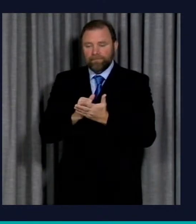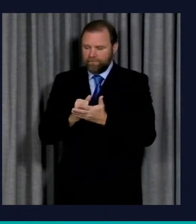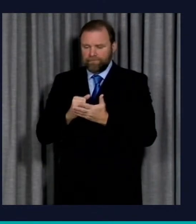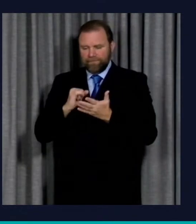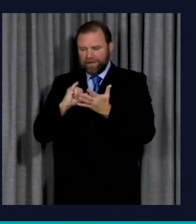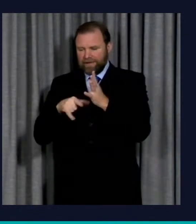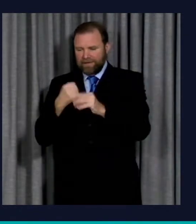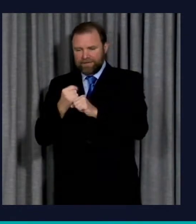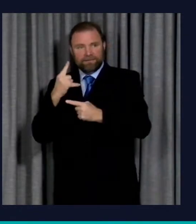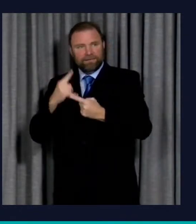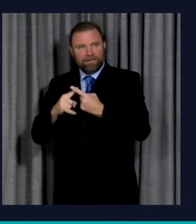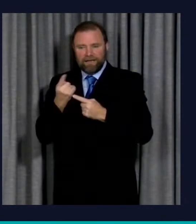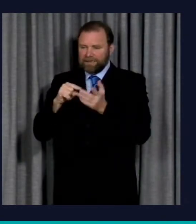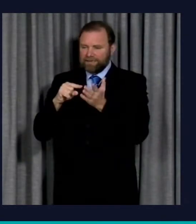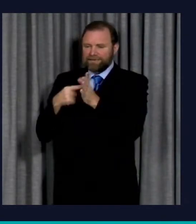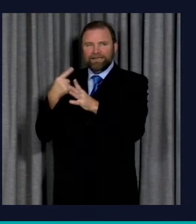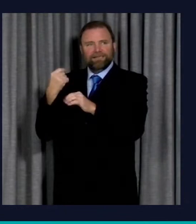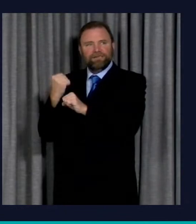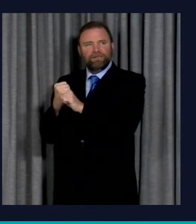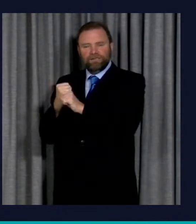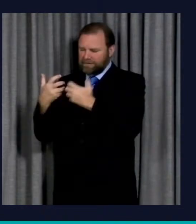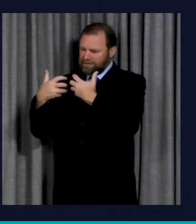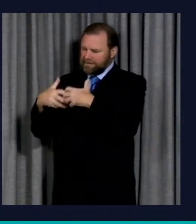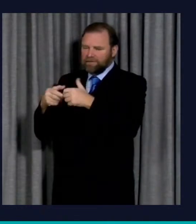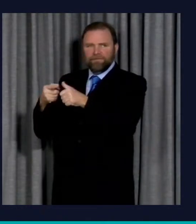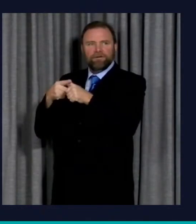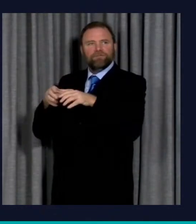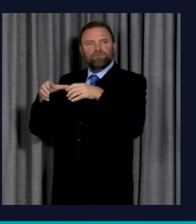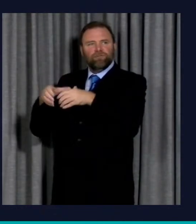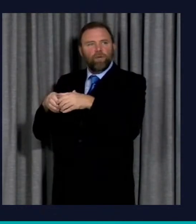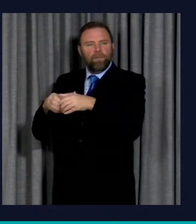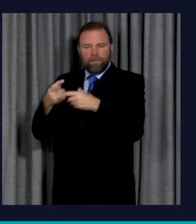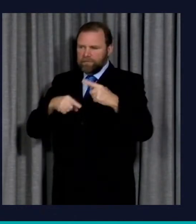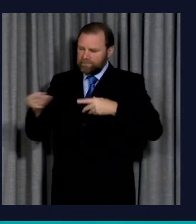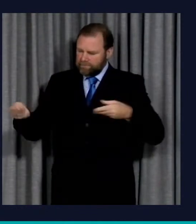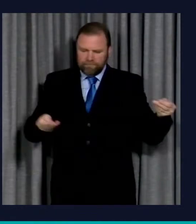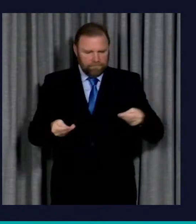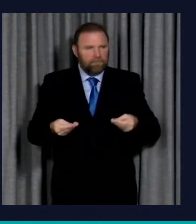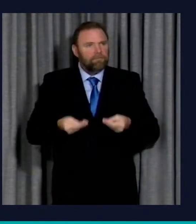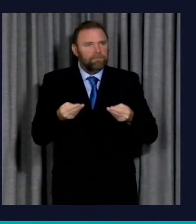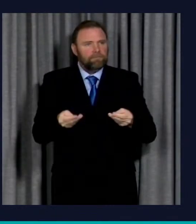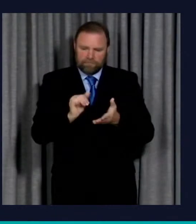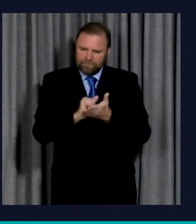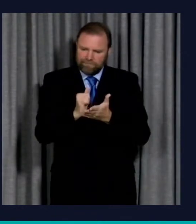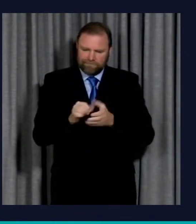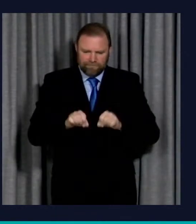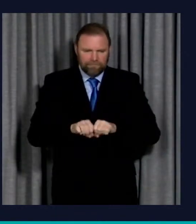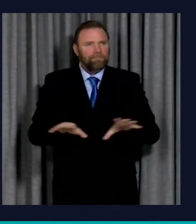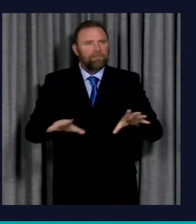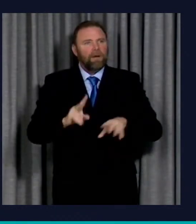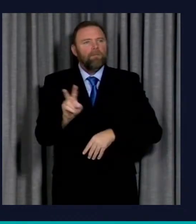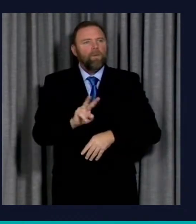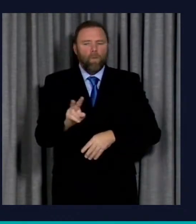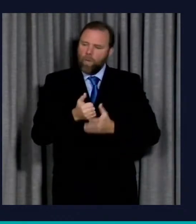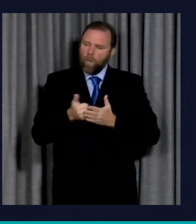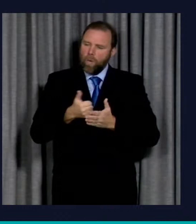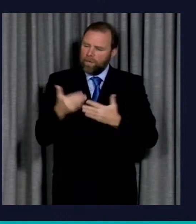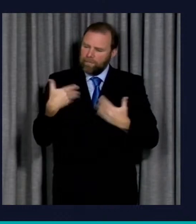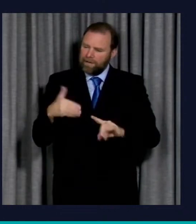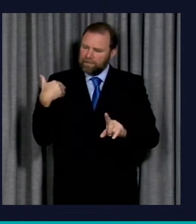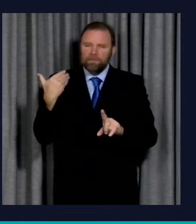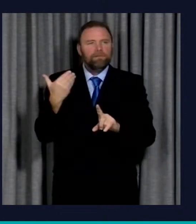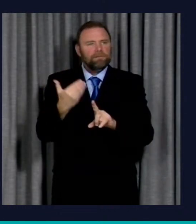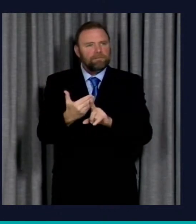rhoi ato ni. Ni'n cyhoeddi hwnna, ni'n cyhoeddi y cyngor sy'n dod o'r grŵp o bobl sy'n arbenigwyr yn